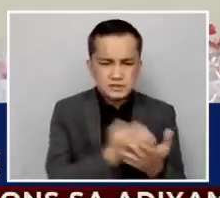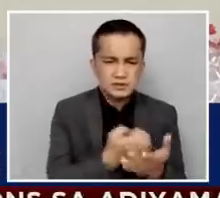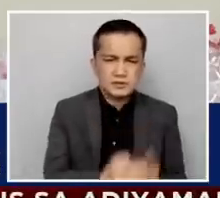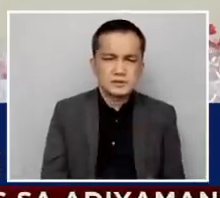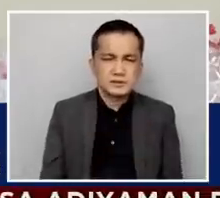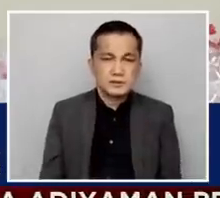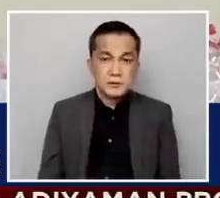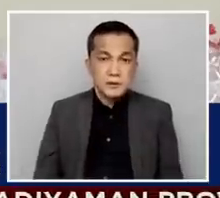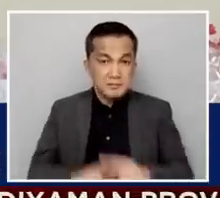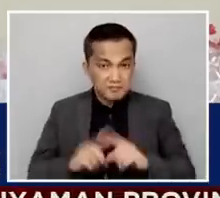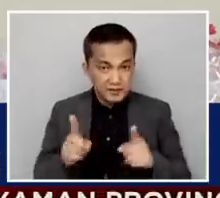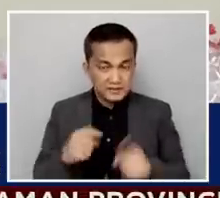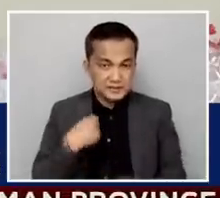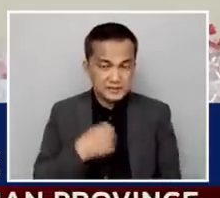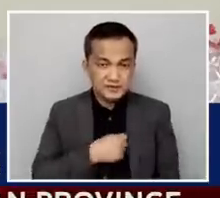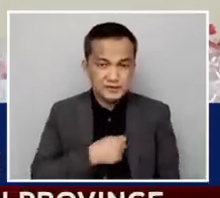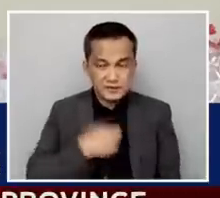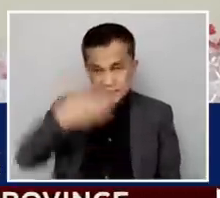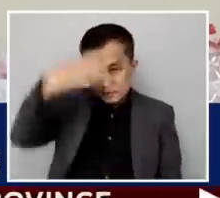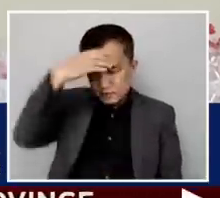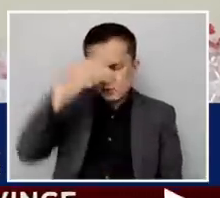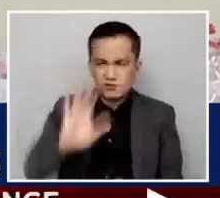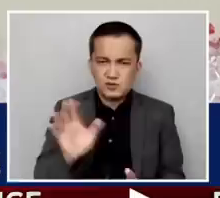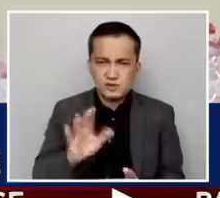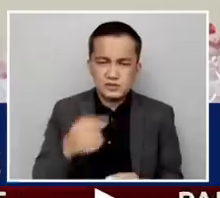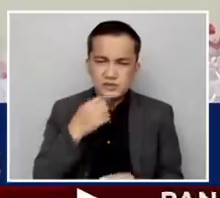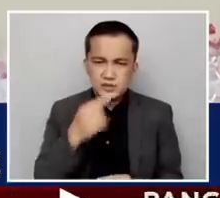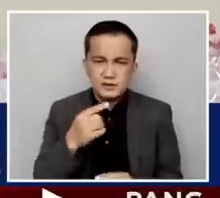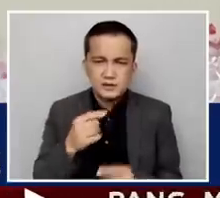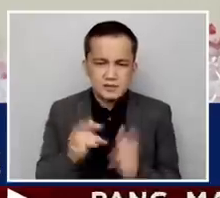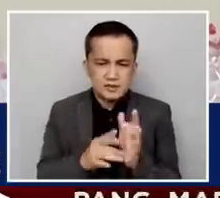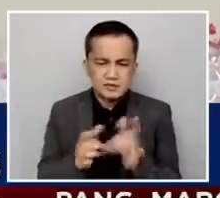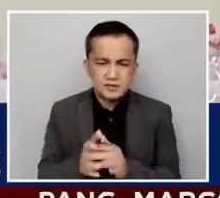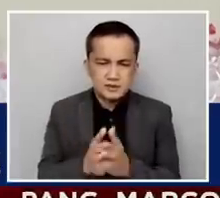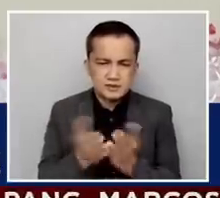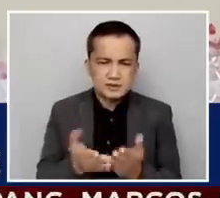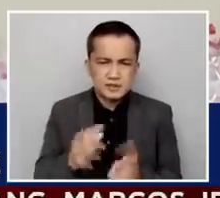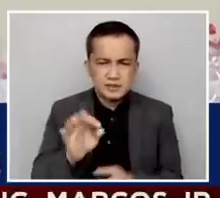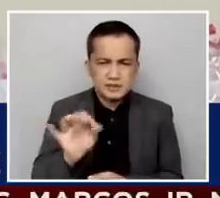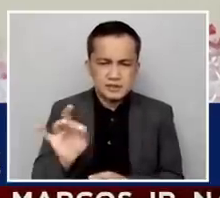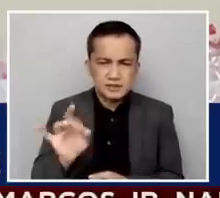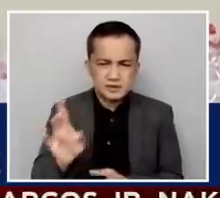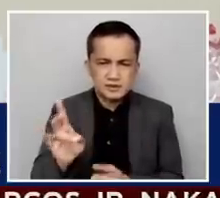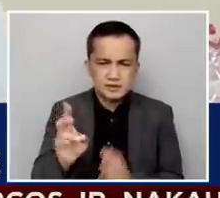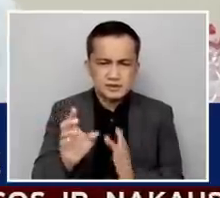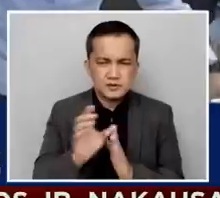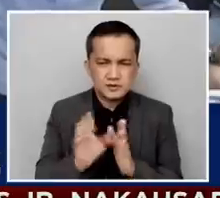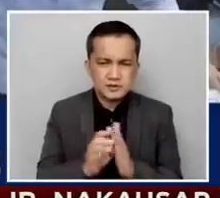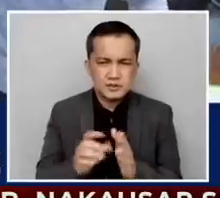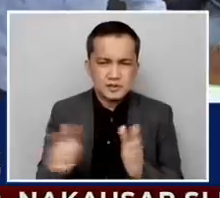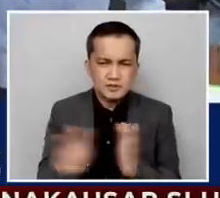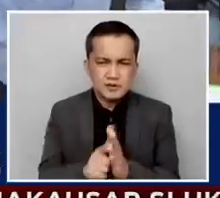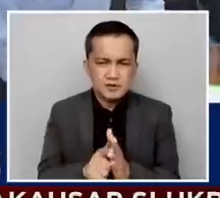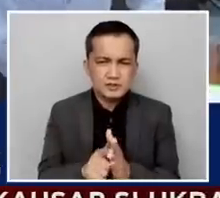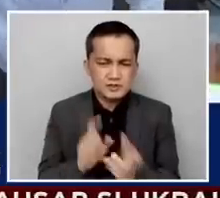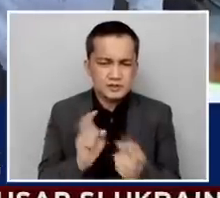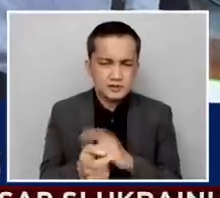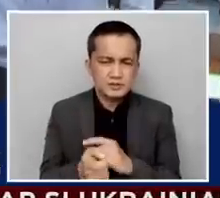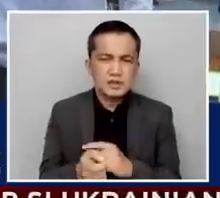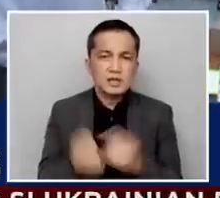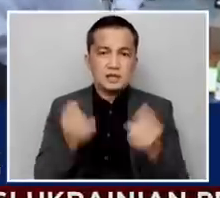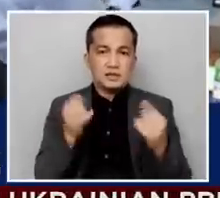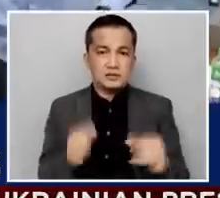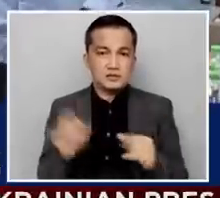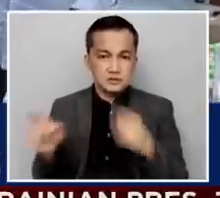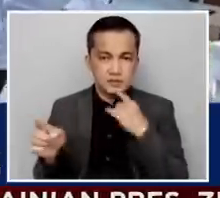Peter Cayetano, hindi dapat ituring na parang Biblia ang 1987 Constitution na bawal galawin. Ang issue lang talaga niya